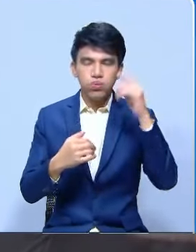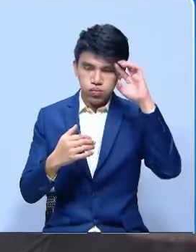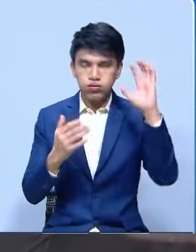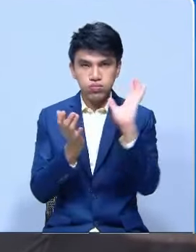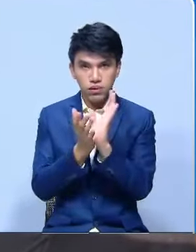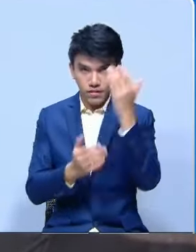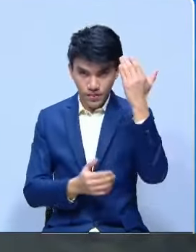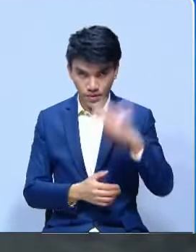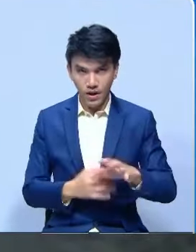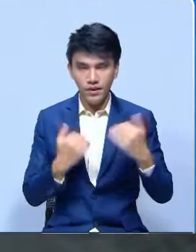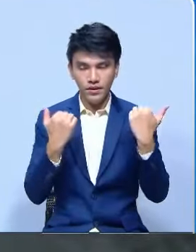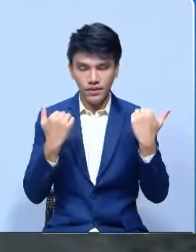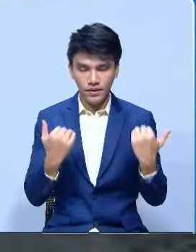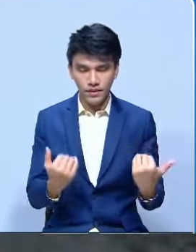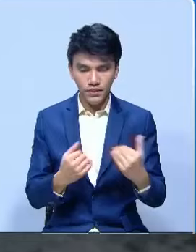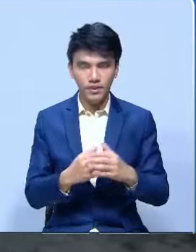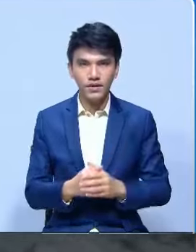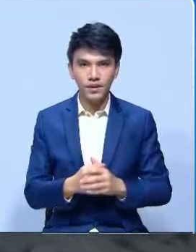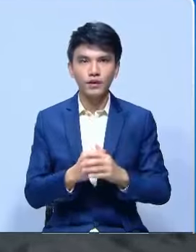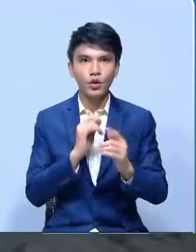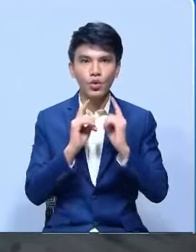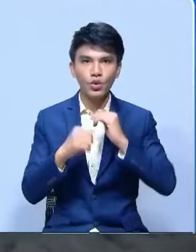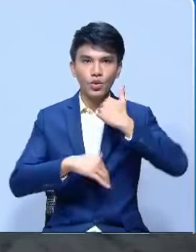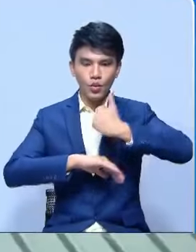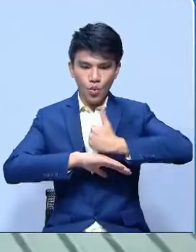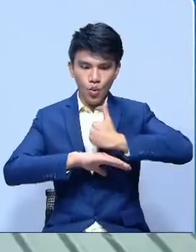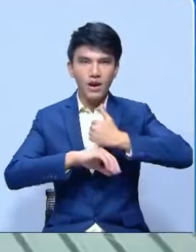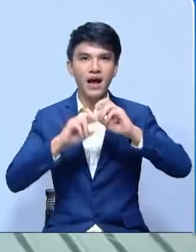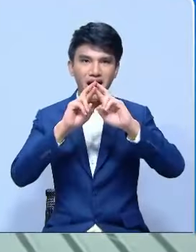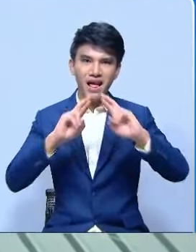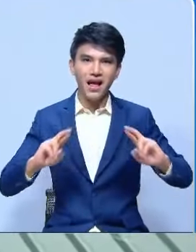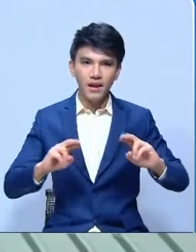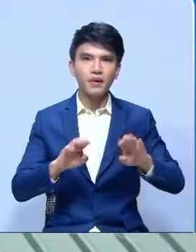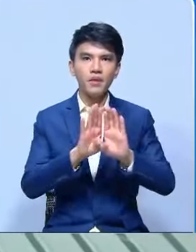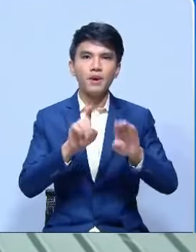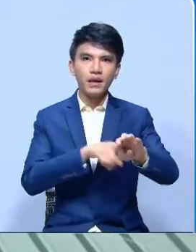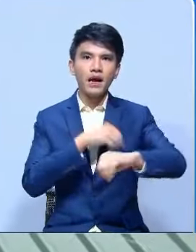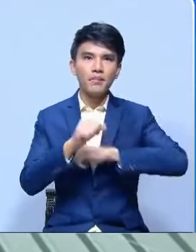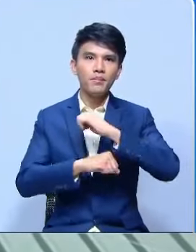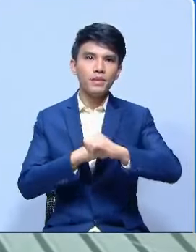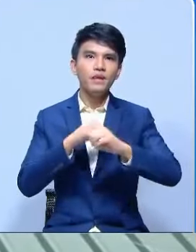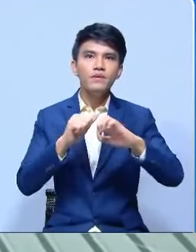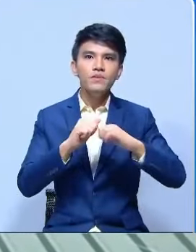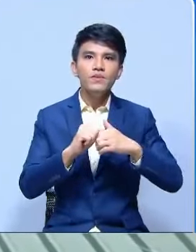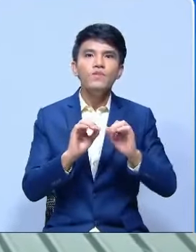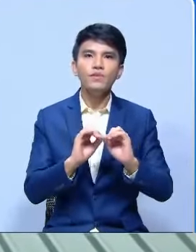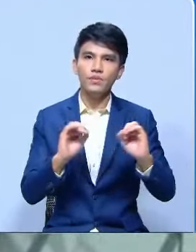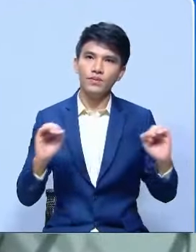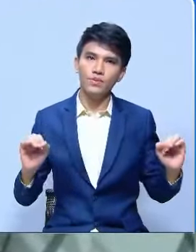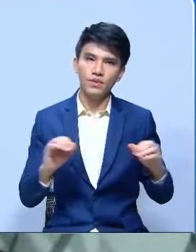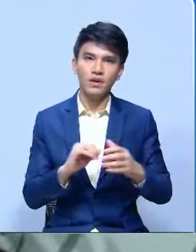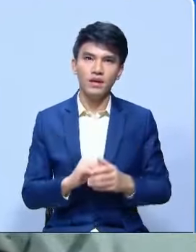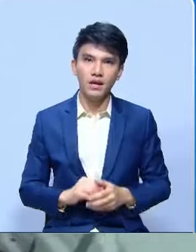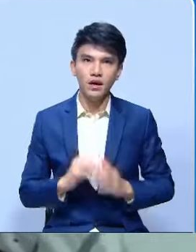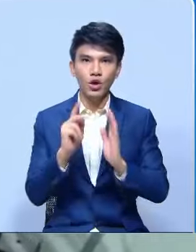ว้แล้วขณะเดียวกันก็มีการพูดคุยกับผู้บริหารผับที่เกิดเหตุบอกว่าเปิดมา10ปีไม่เคยมีเรื่องทะเลาะวิวาทในร้านหรือทำผิดก